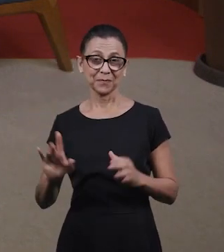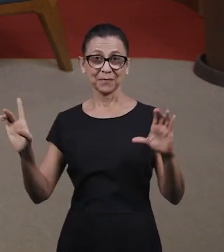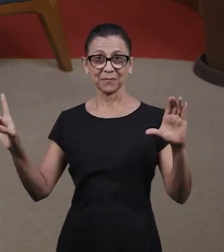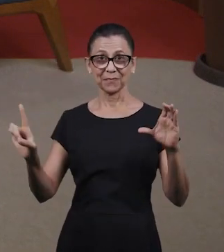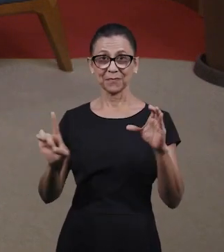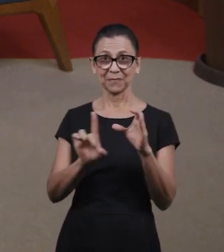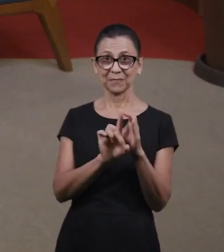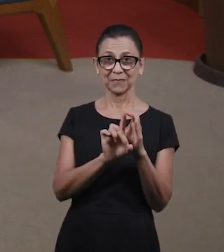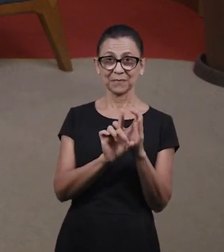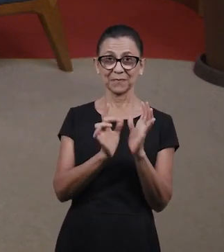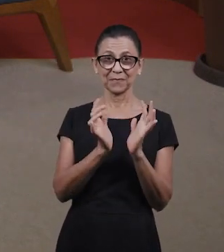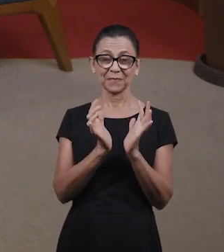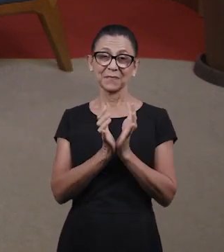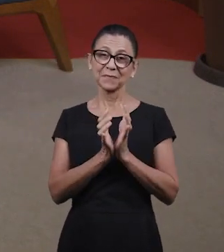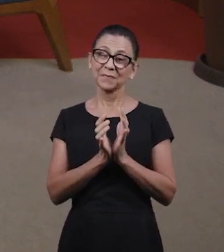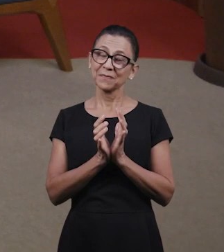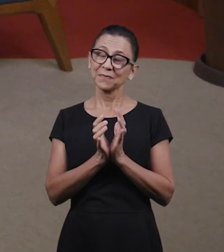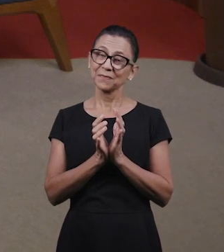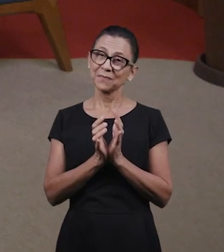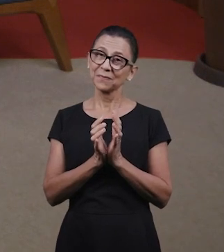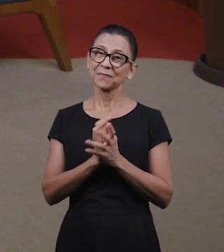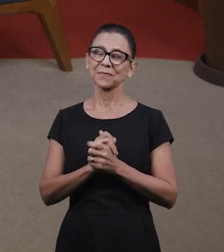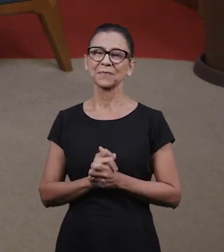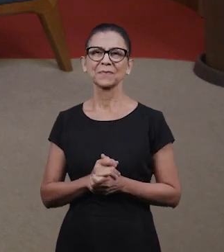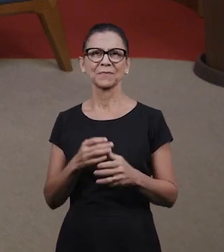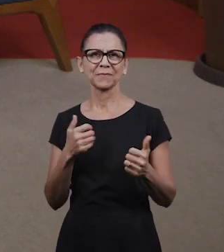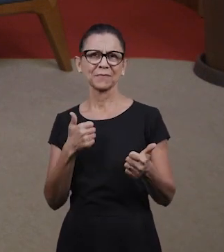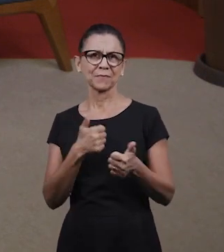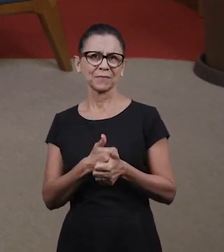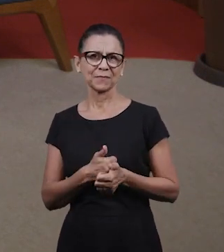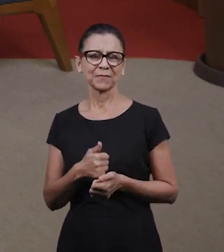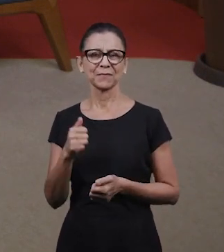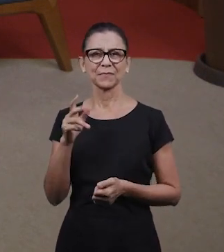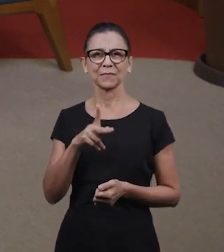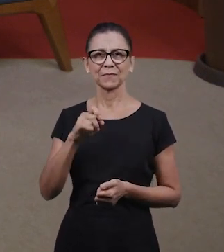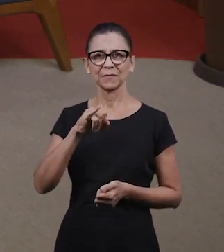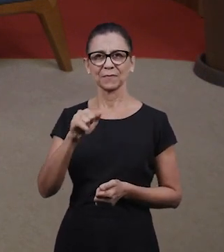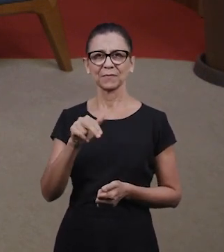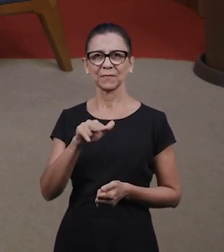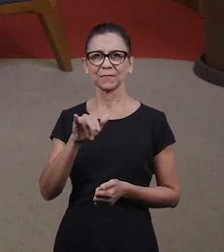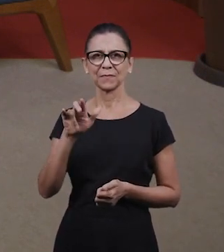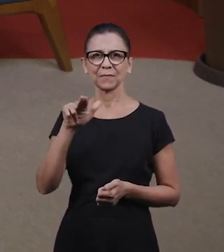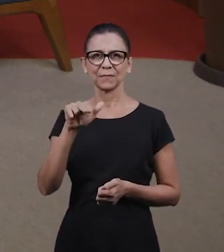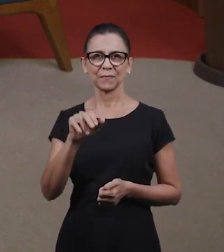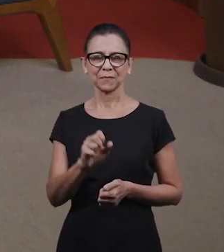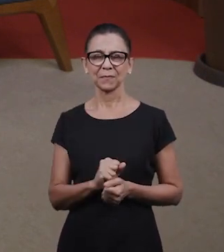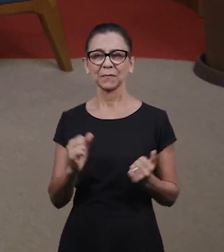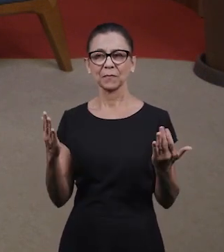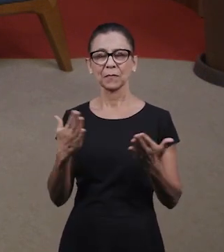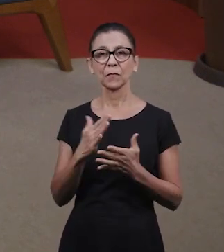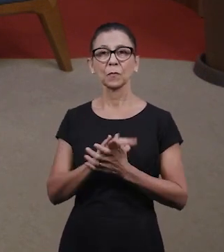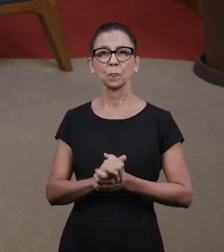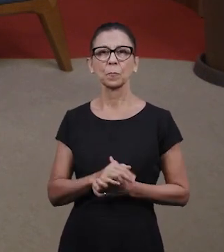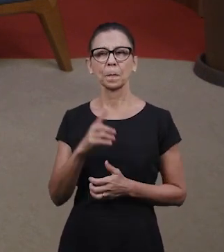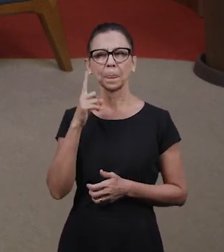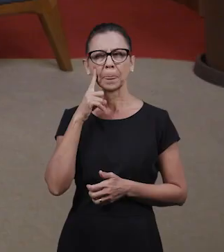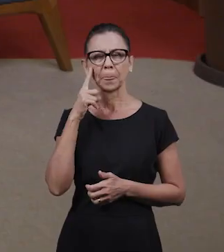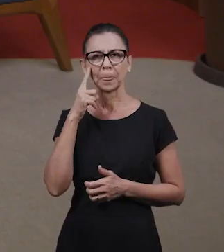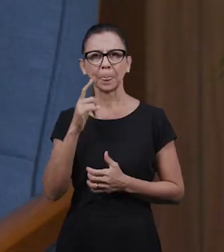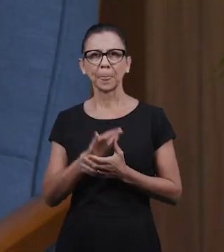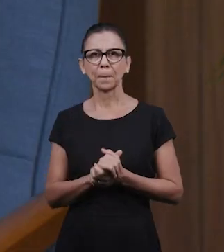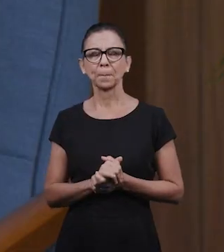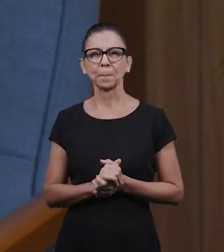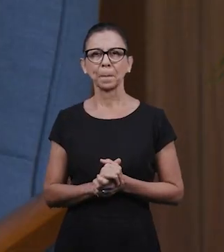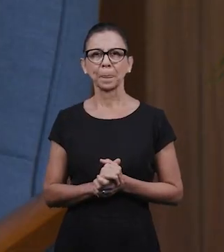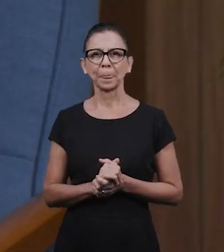qui compose aussi notre équipe. Il sera avec Janaïne dans la conduction du volet Parfaite Louange. Aujourd'hui, elle va nous enseigner l'échelle